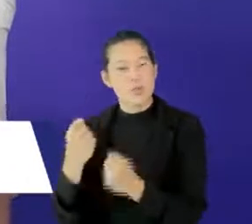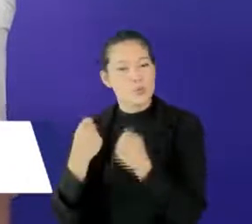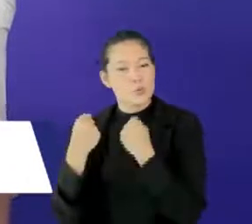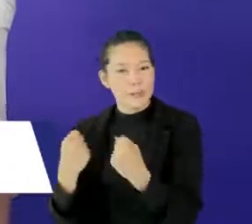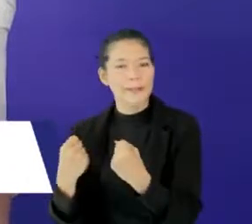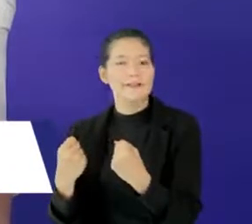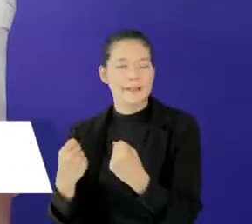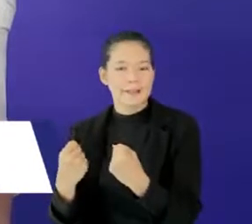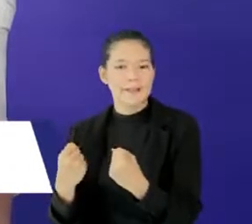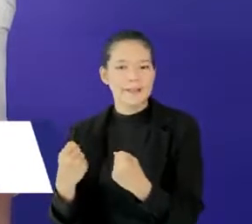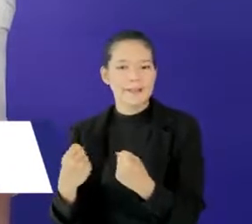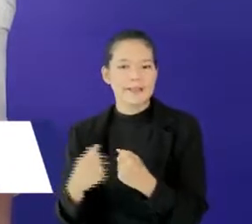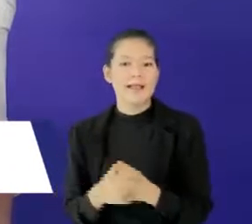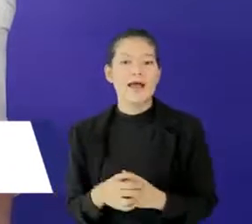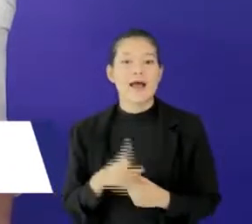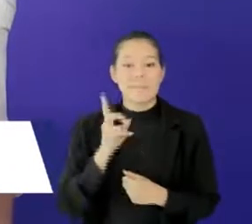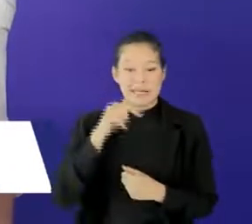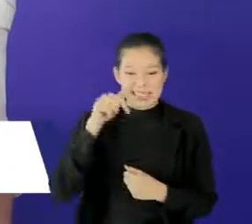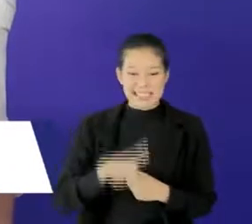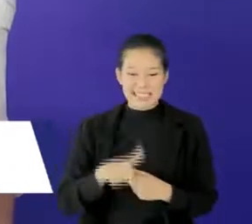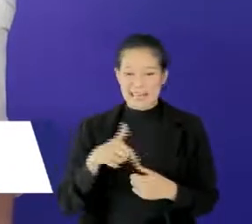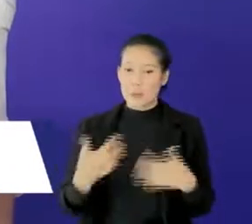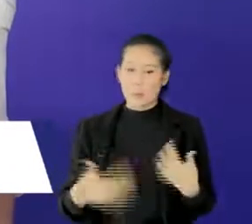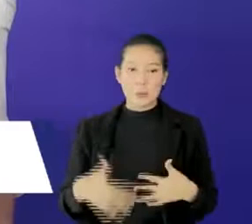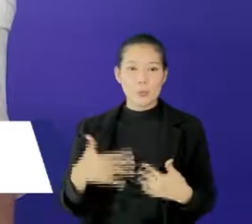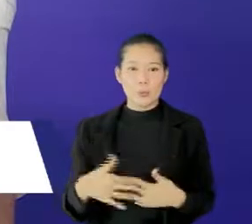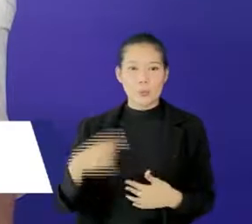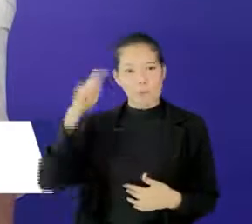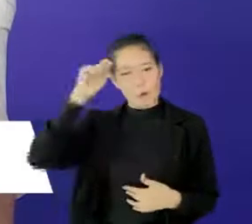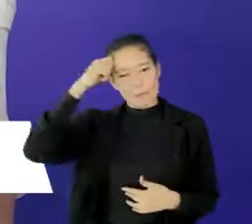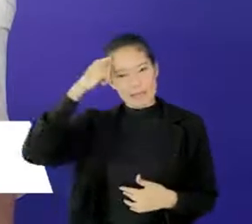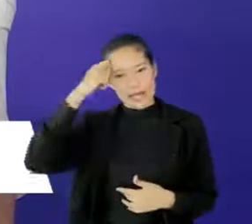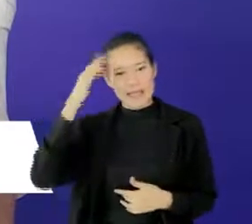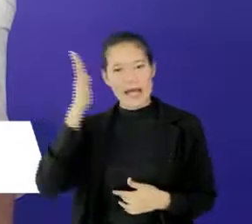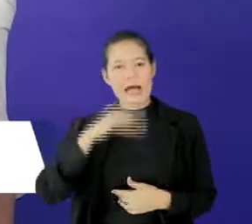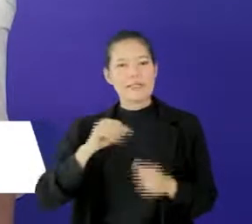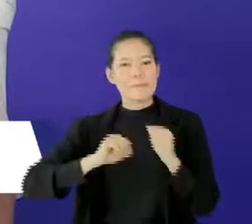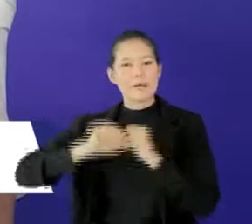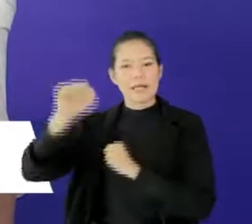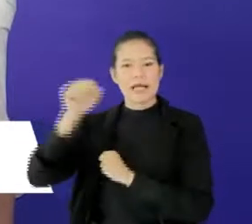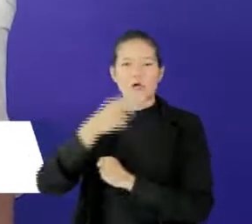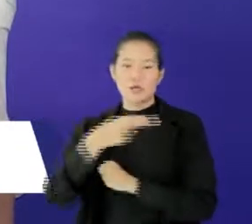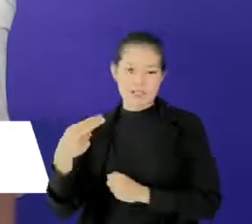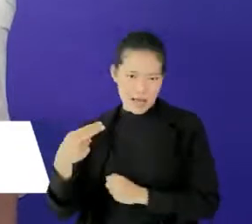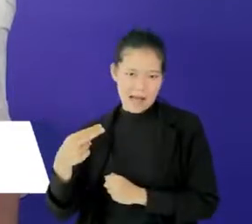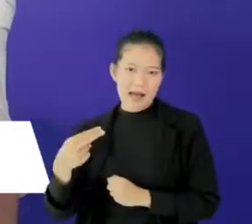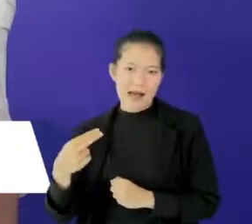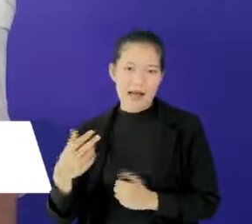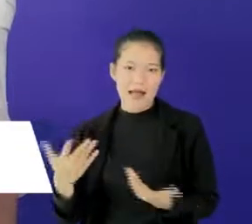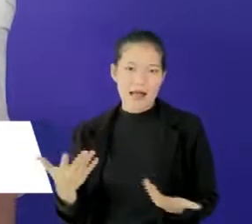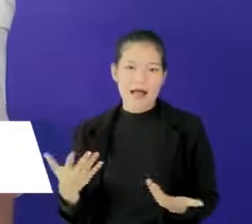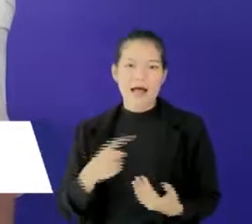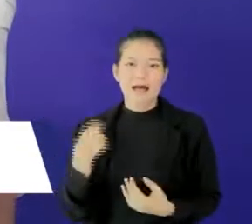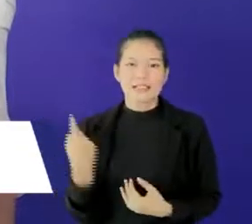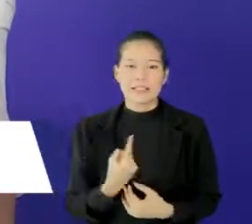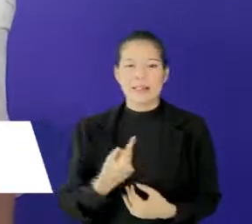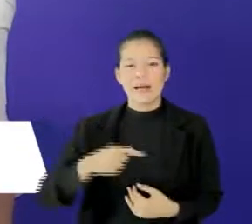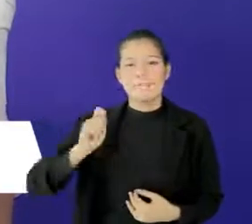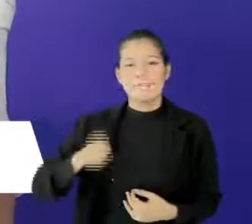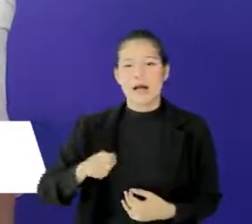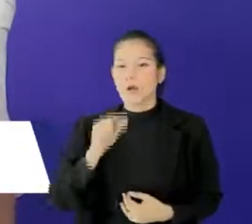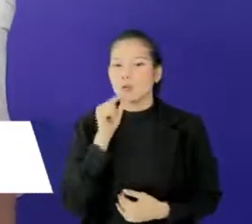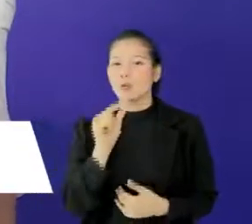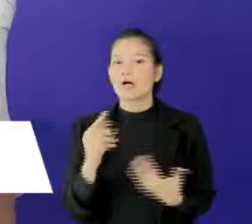kita, apalagi saat ini adalah momentum kita memperingati kemerdekaan Republik Indonesia. Ini kita